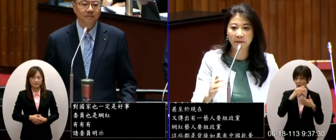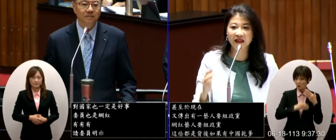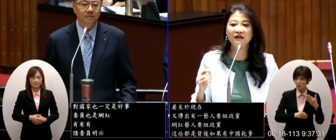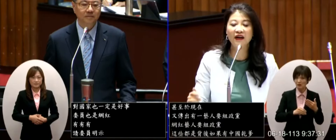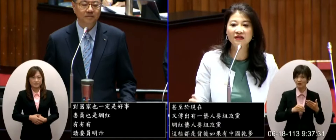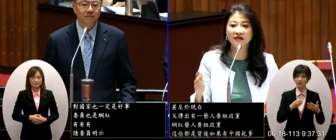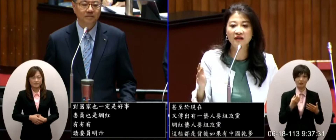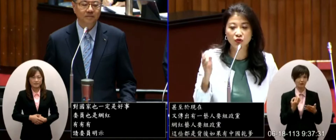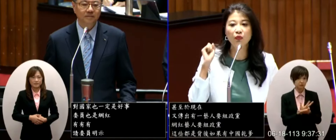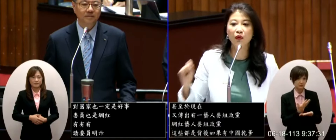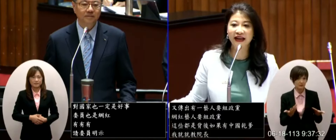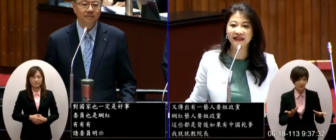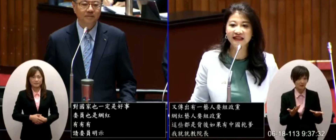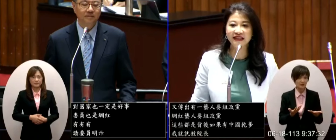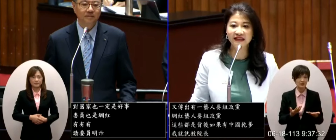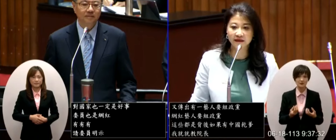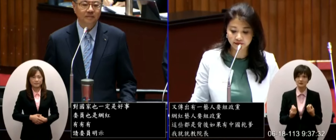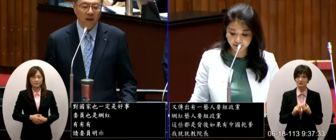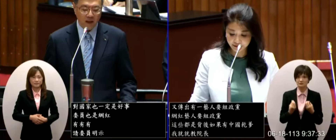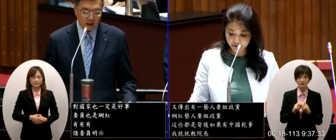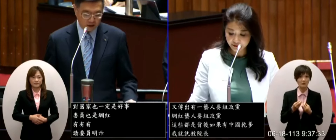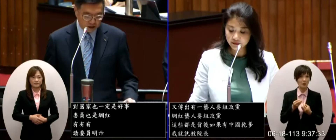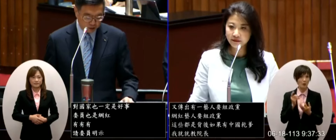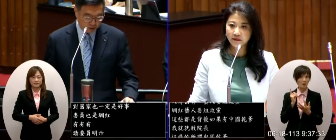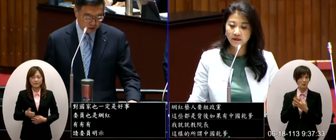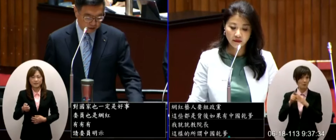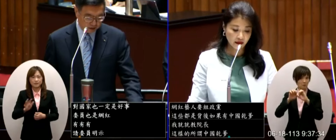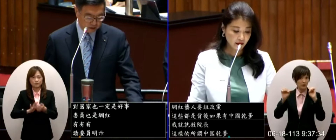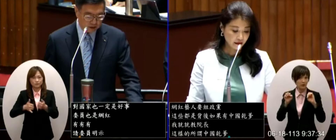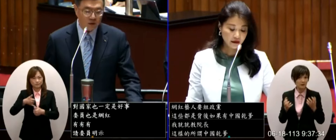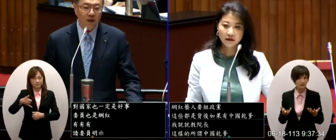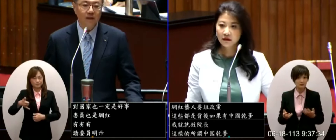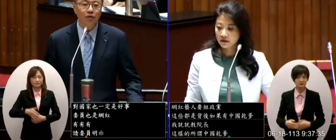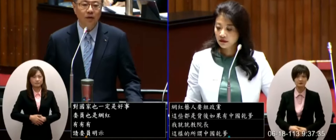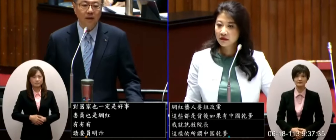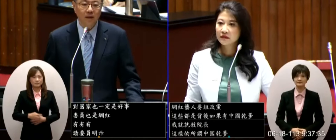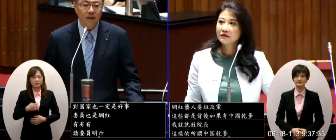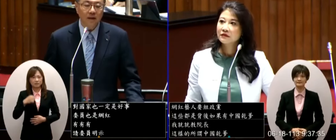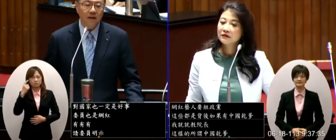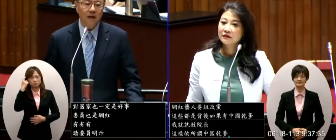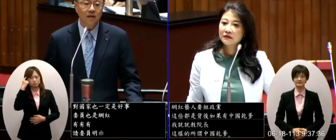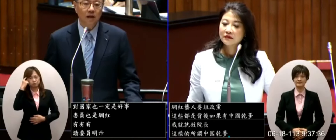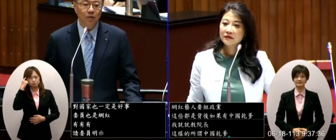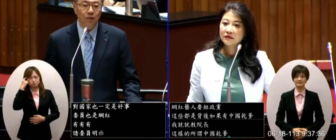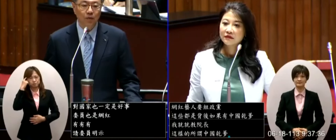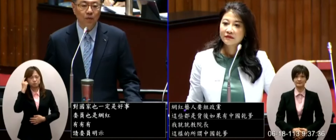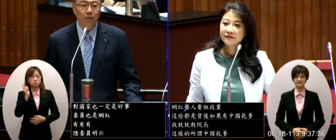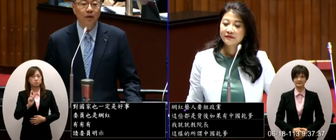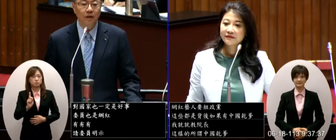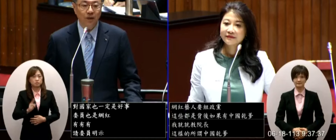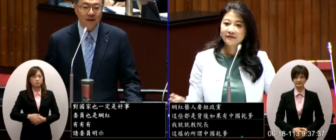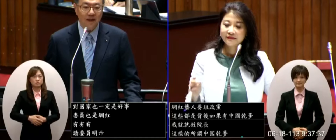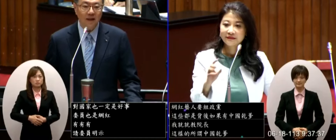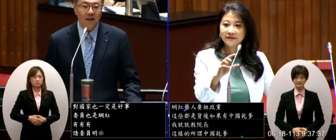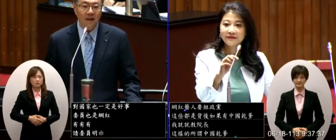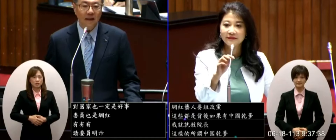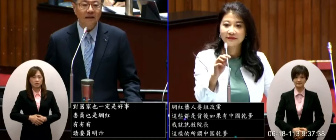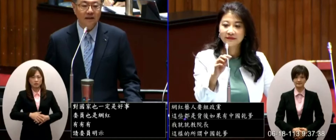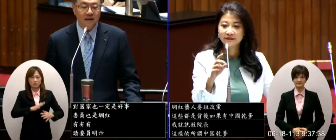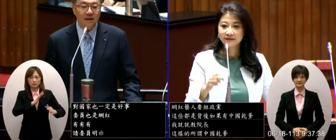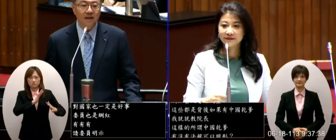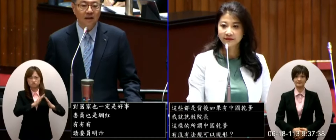必须要有别的方式让中国干爹现行？ 谢谢委员。其实我一直觉得，相较于武力的威